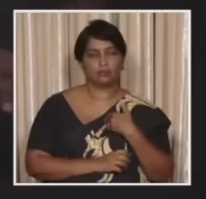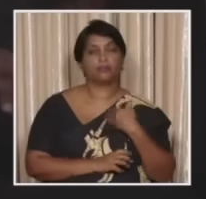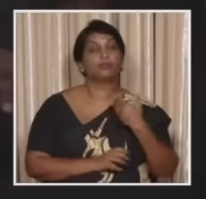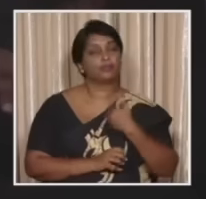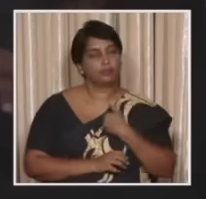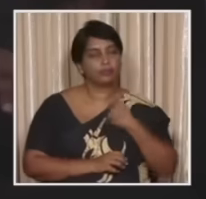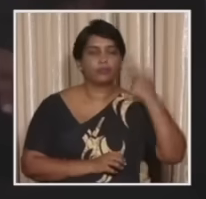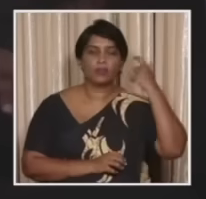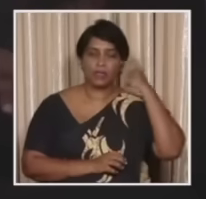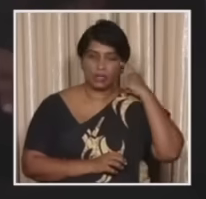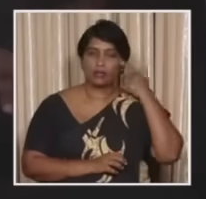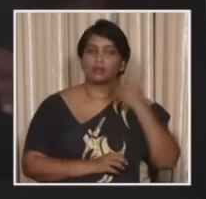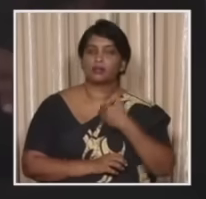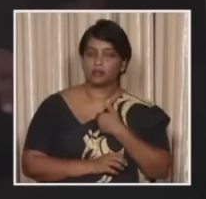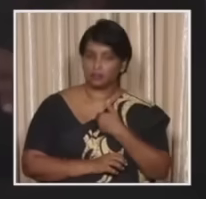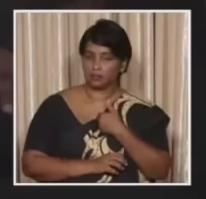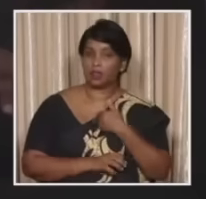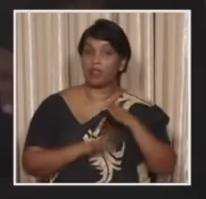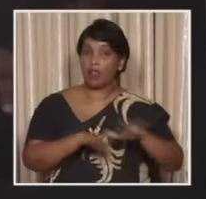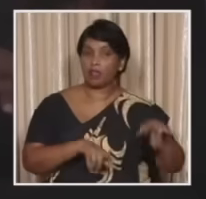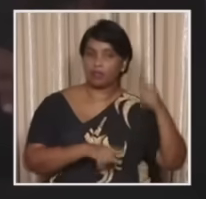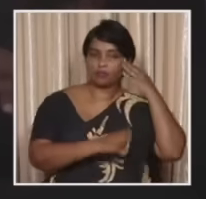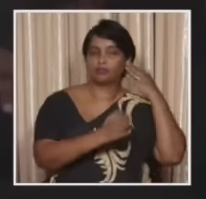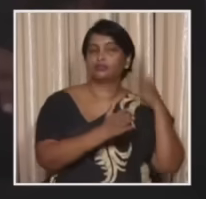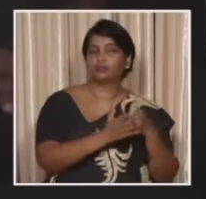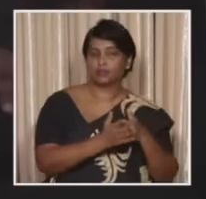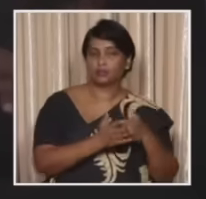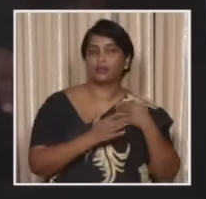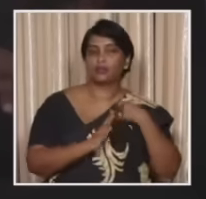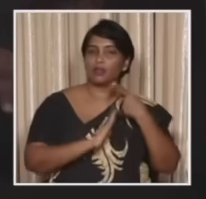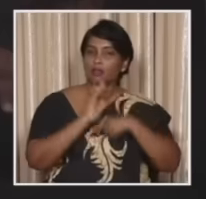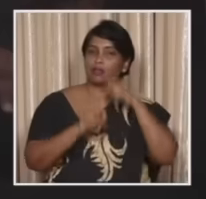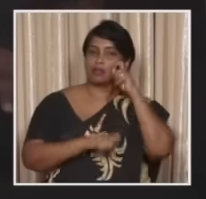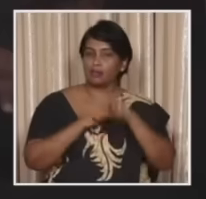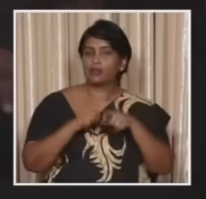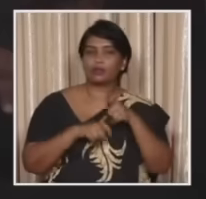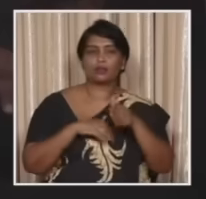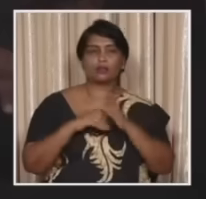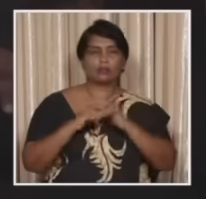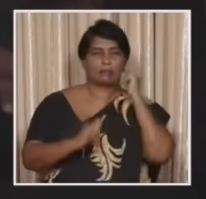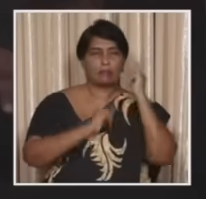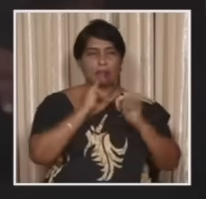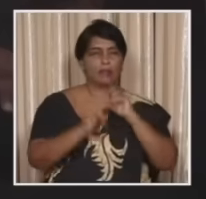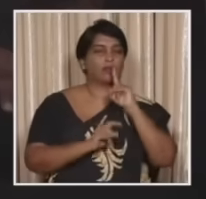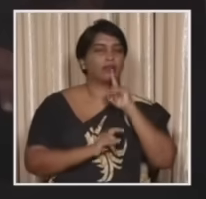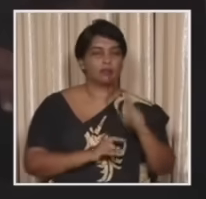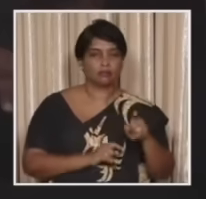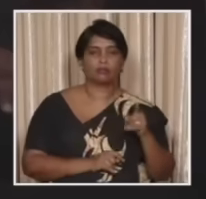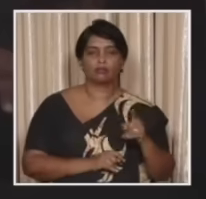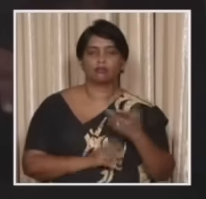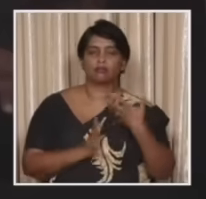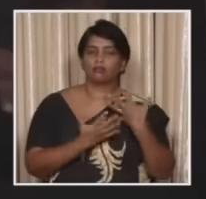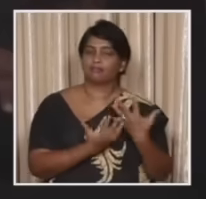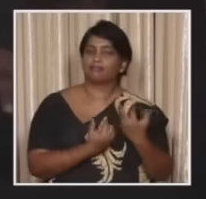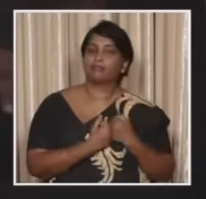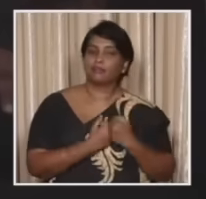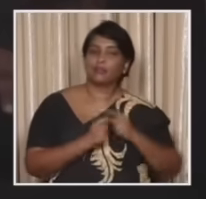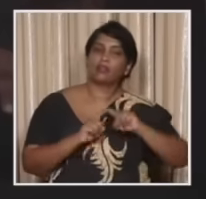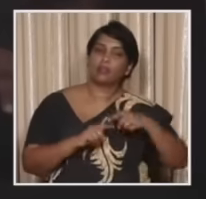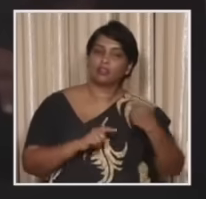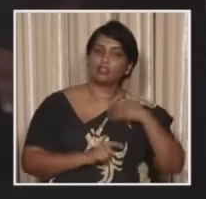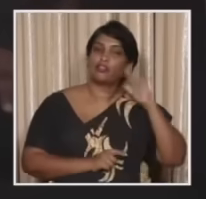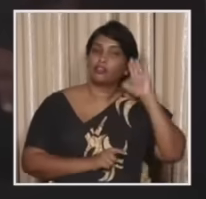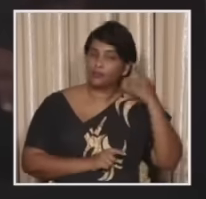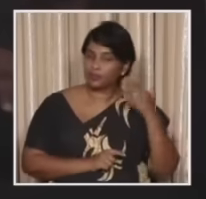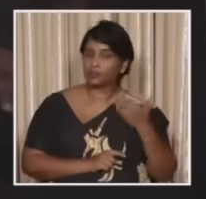මට හිතුණා මම මගේ දරුවා ගැන හිතලා මේ රටේ ජනතාව මේ කරන සාපය එක පැත්තකින් මුදව ගන්නත්, අනිත් එක